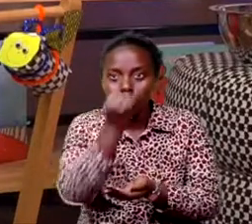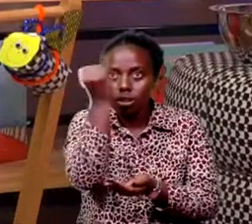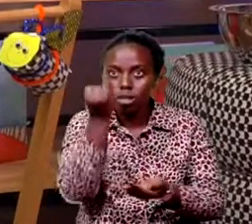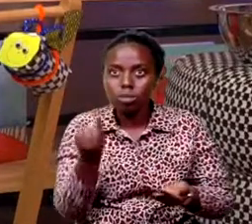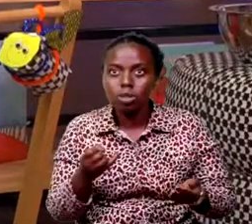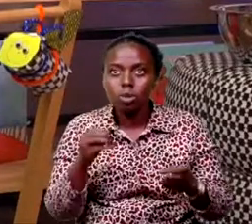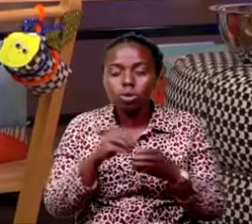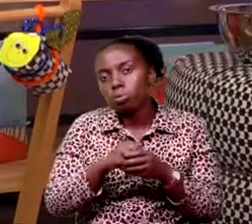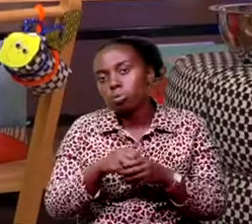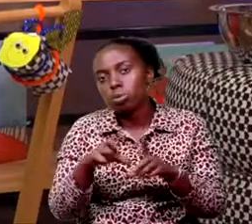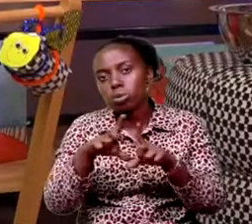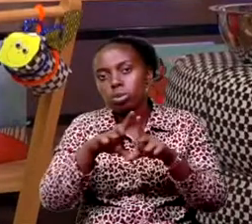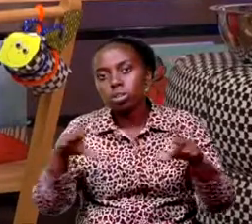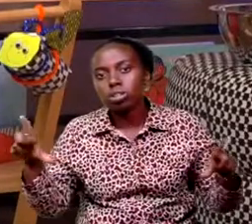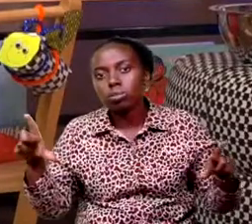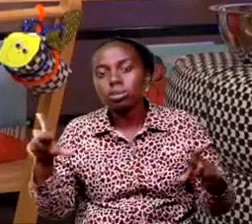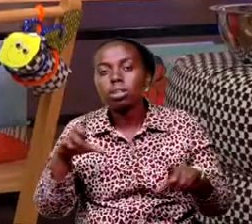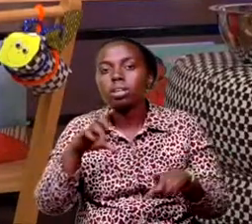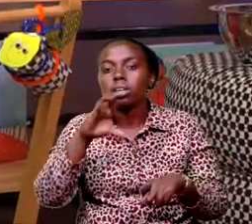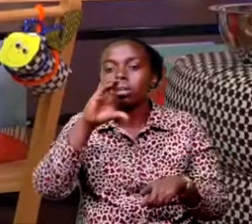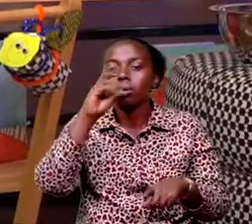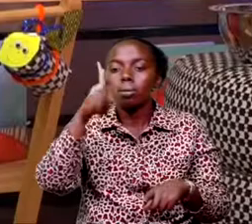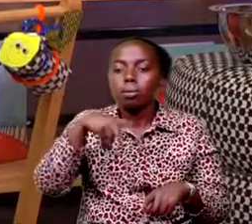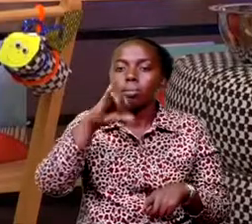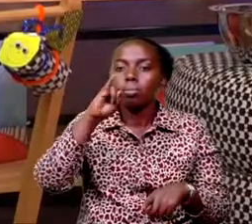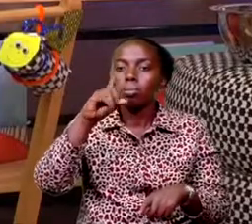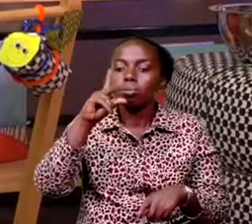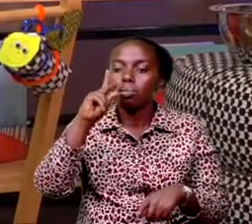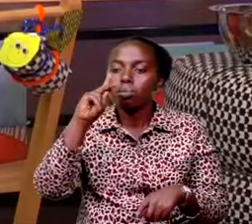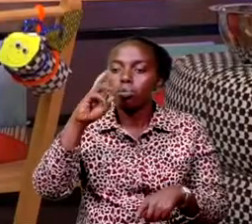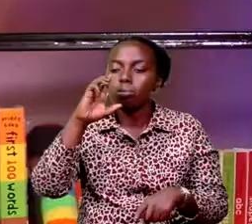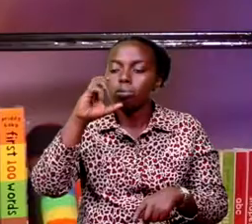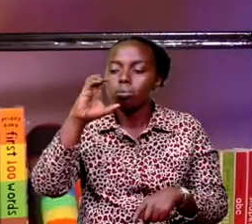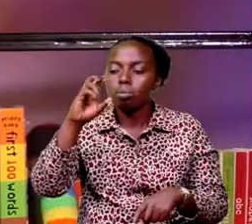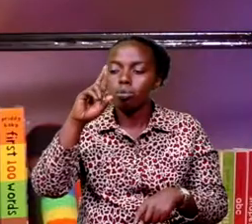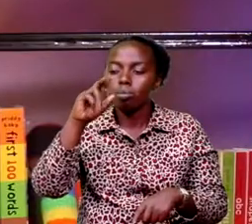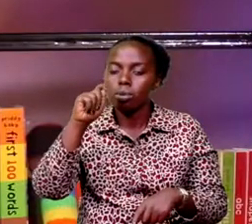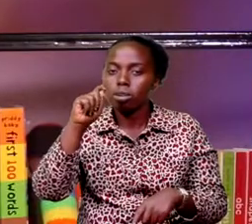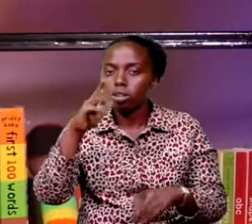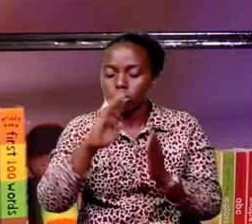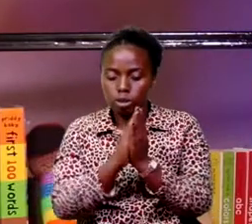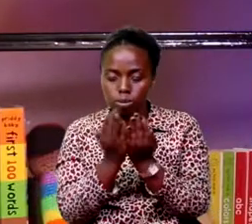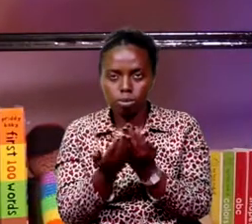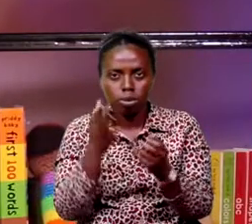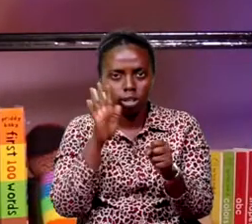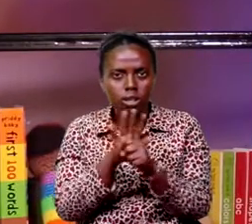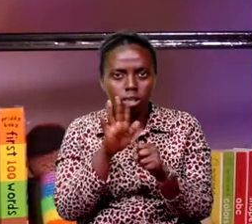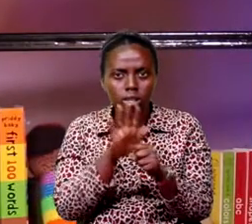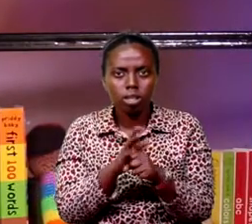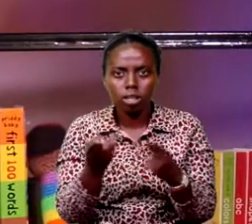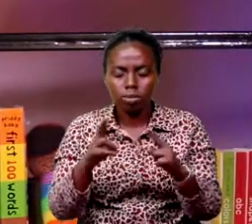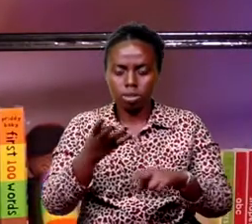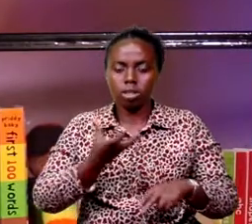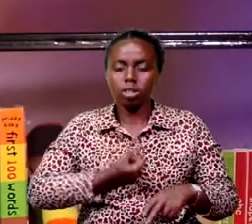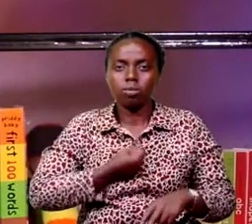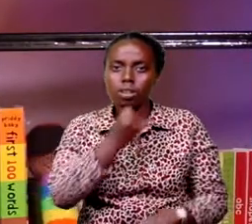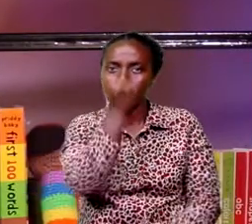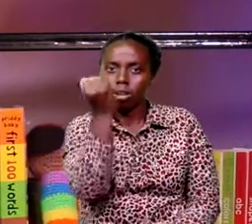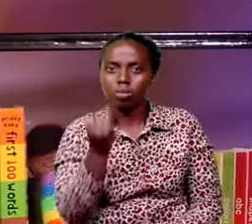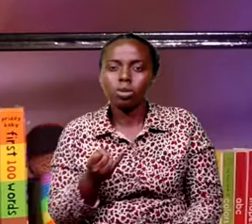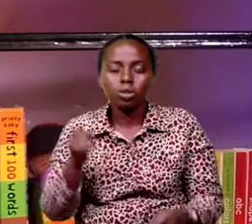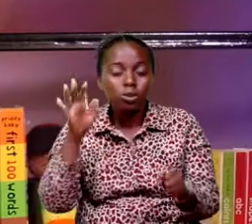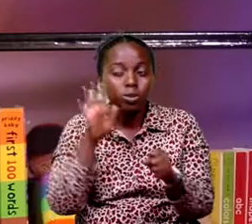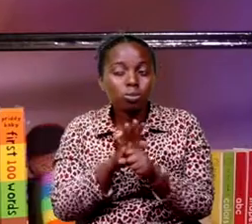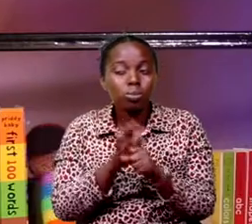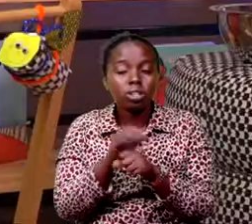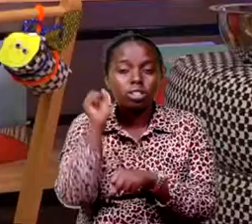ndimi z'amahanga wakita picture book. Icyo gitabo kenshi na kenshi kiba gifite amashusho menshi